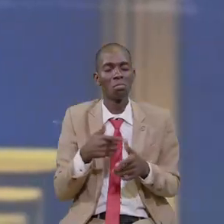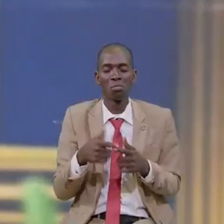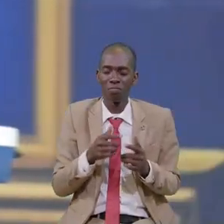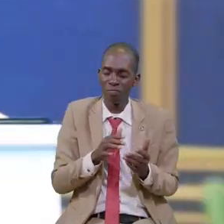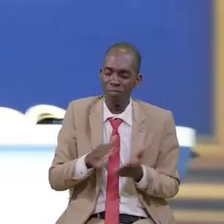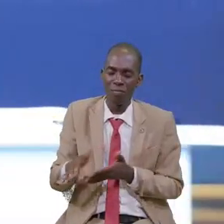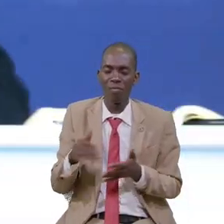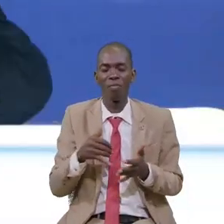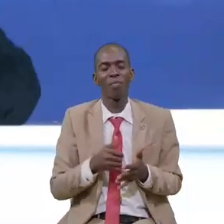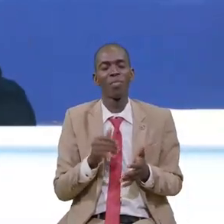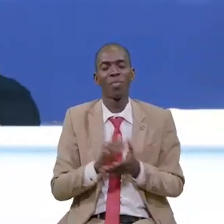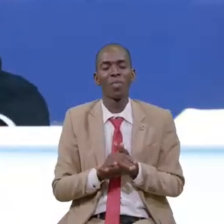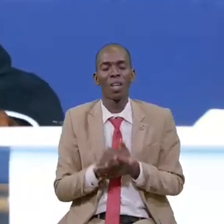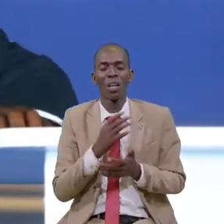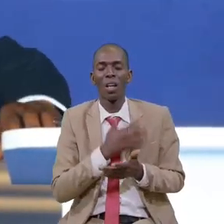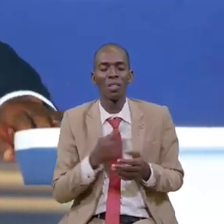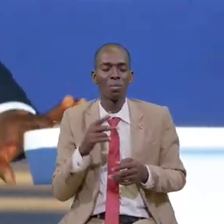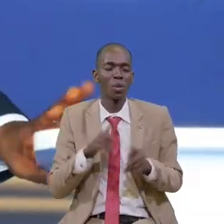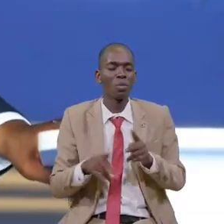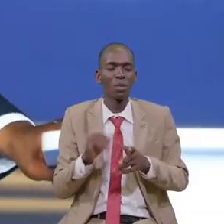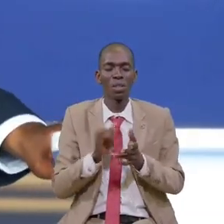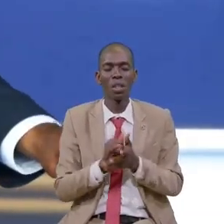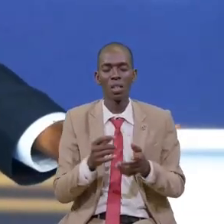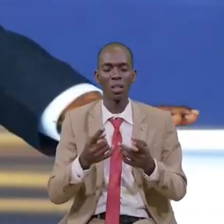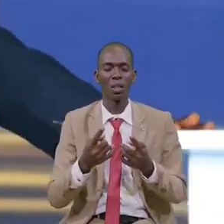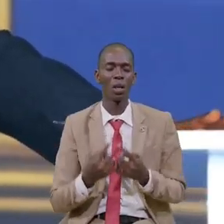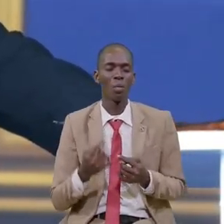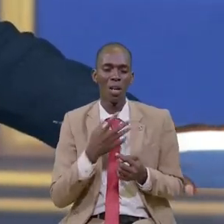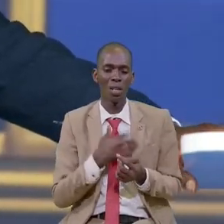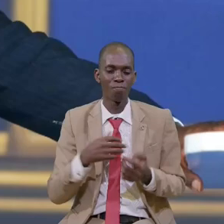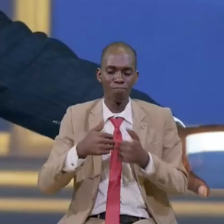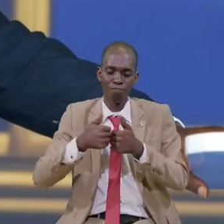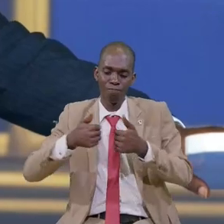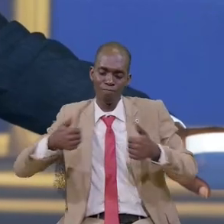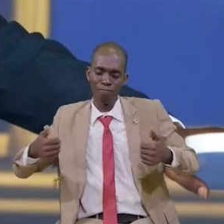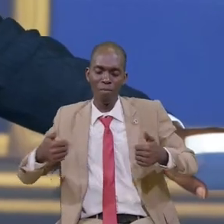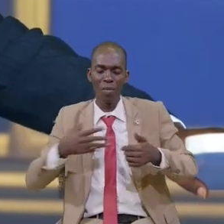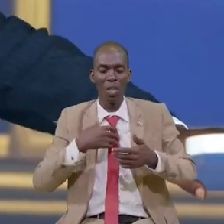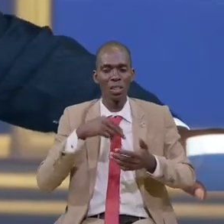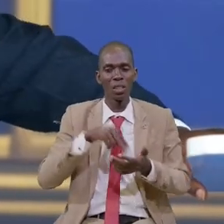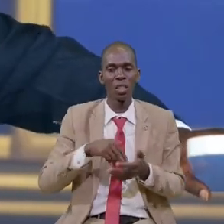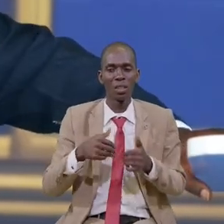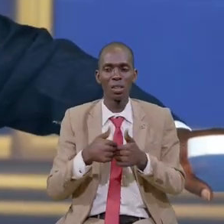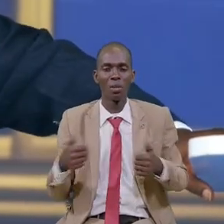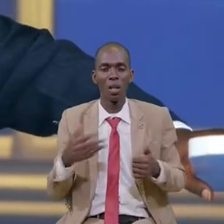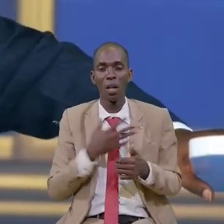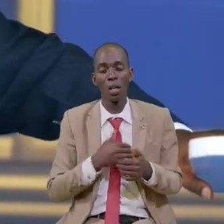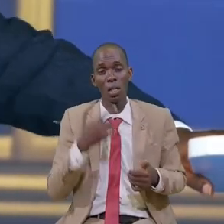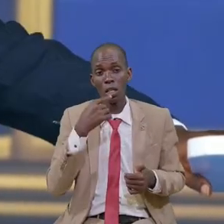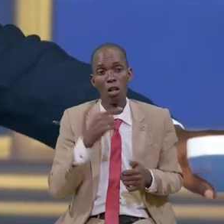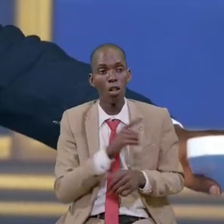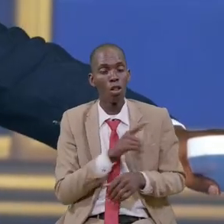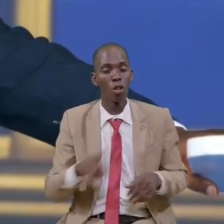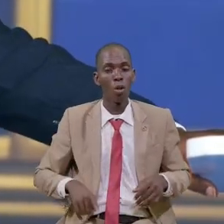ces gens-là qui viennent, qui se tiennent et qui disent, oh Seigneur, je veux